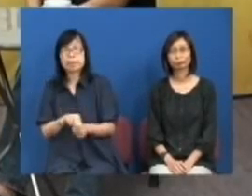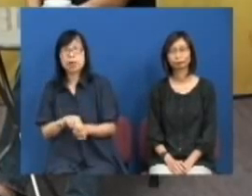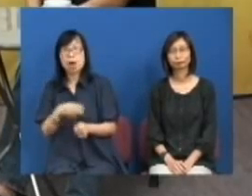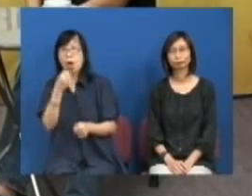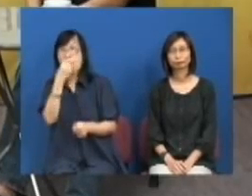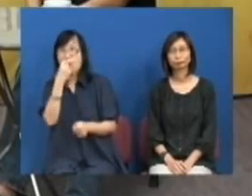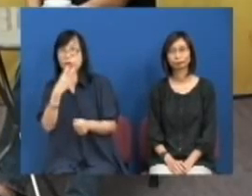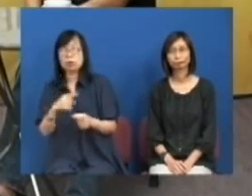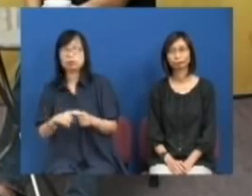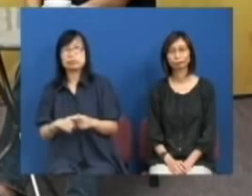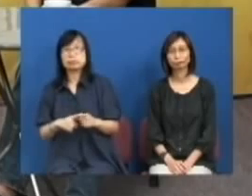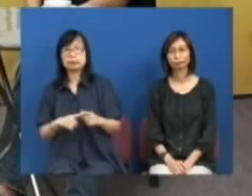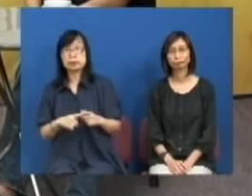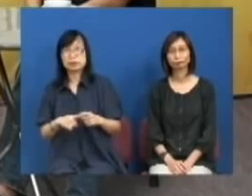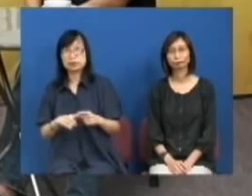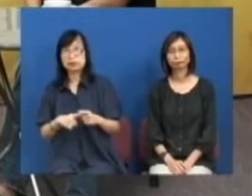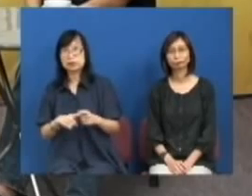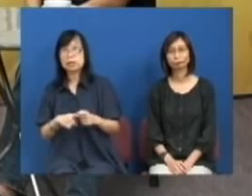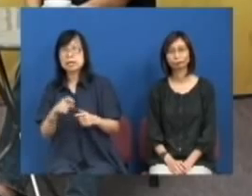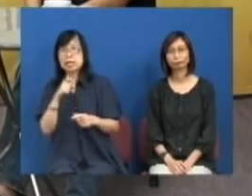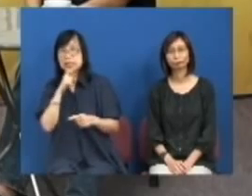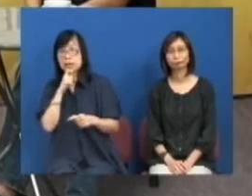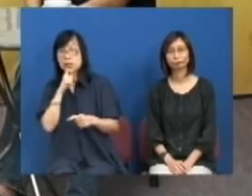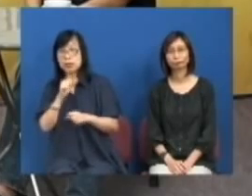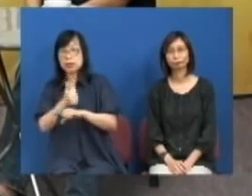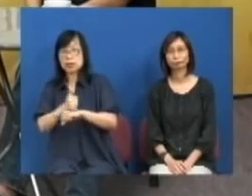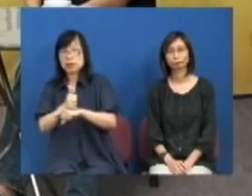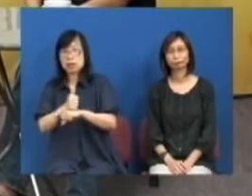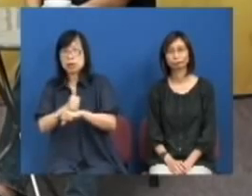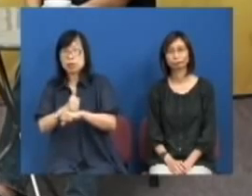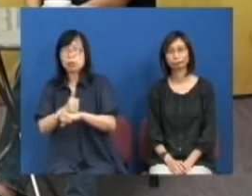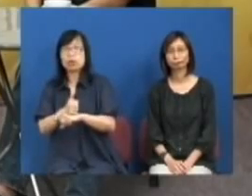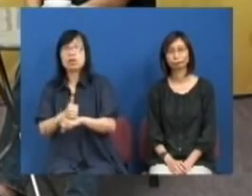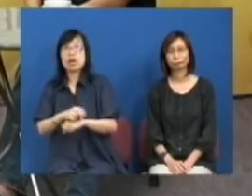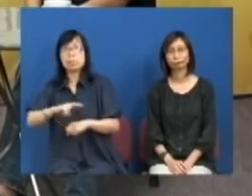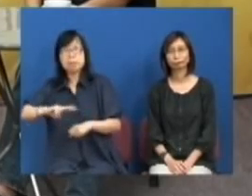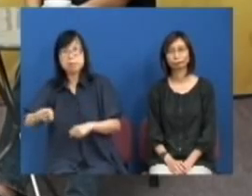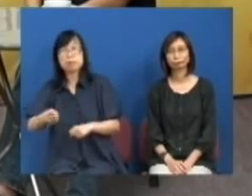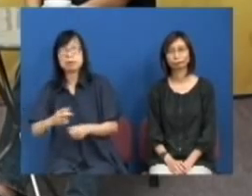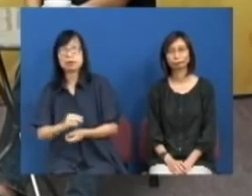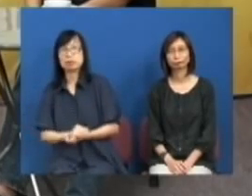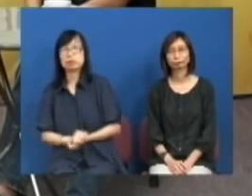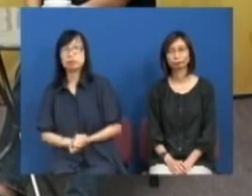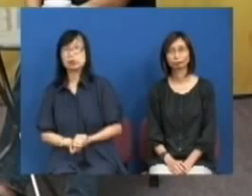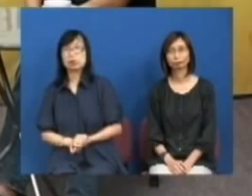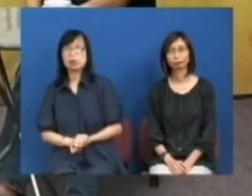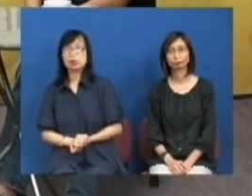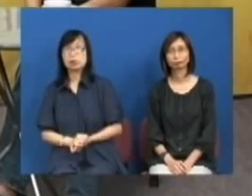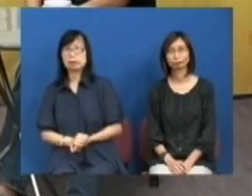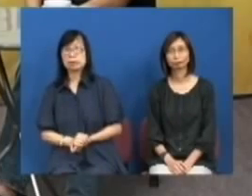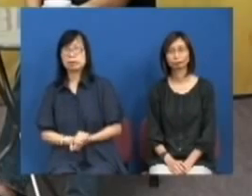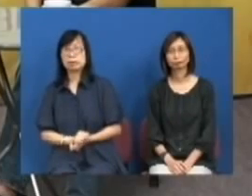香港的局勢是有機會有一個激化的轉變的時候，他當然是不